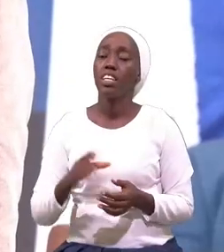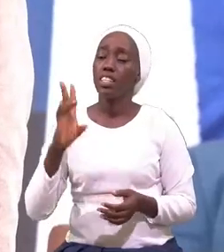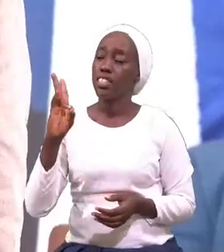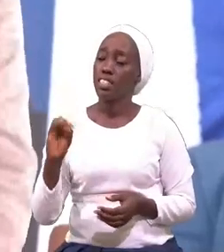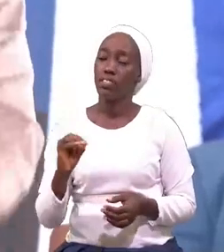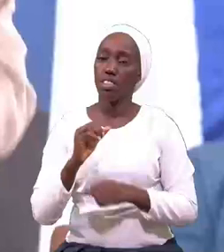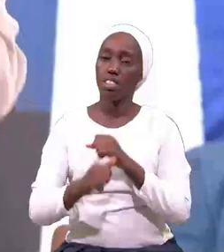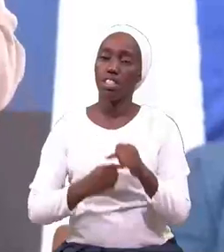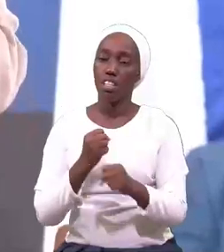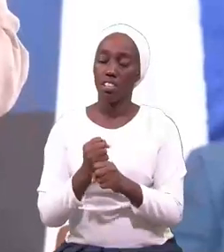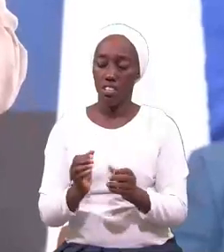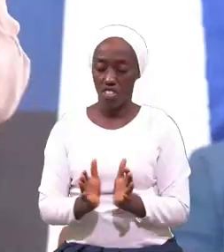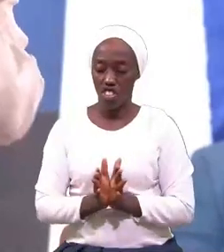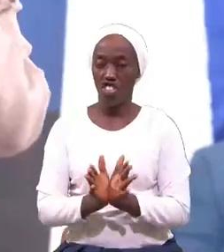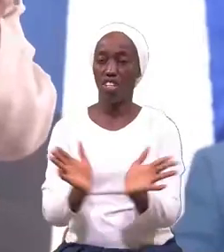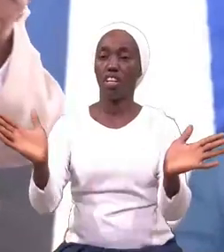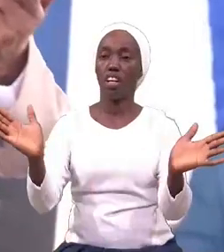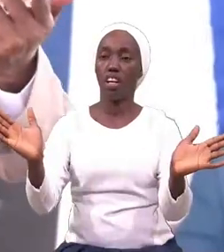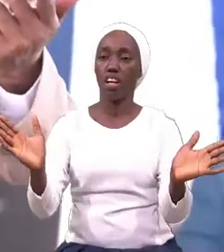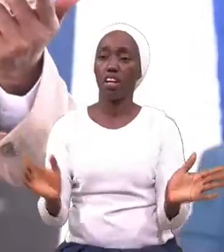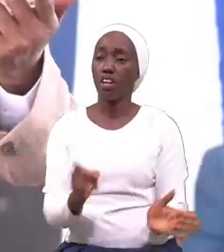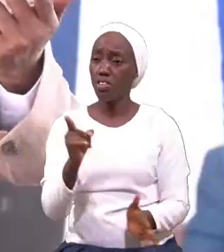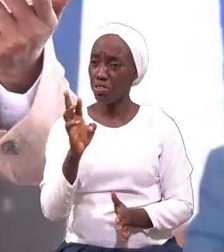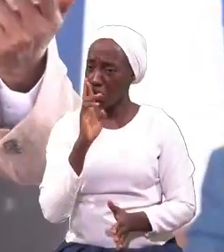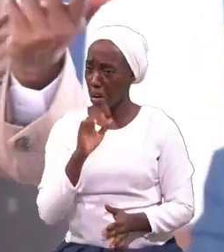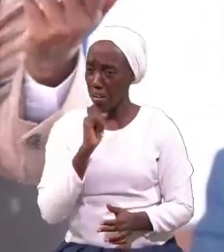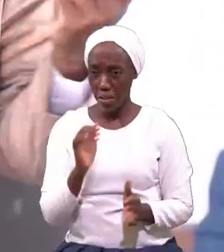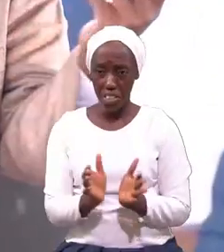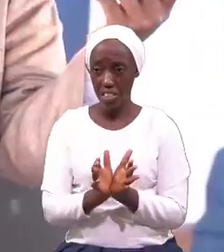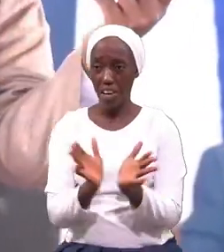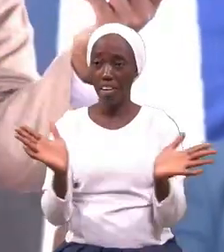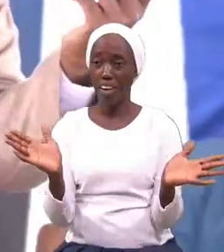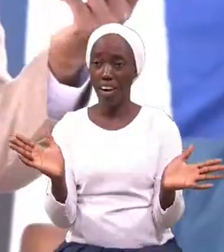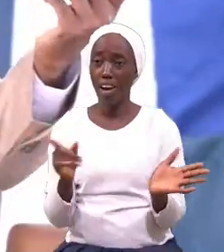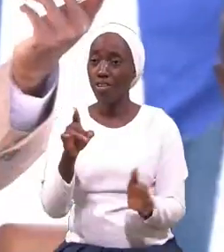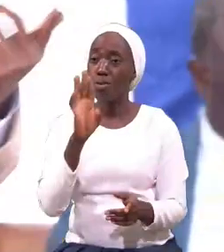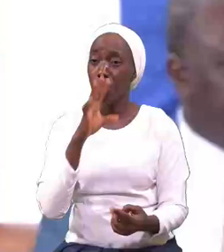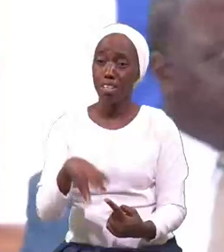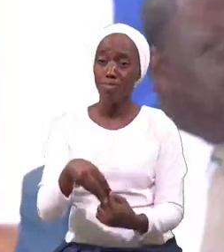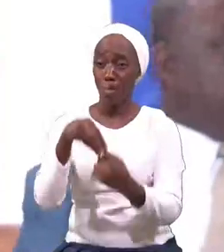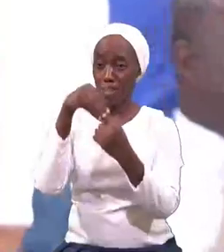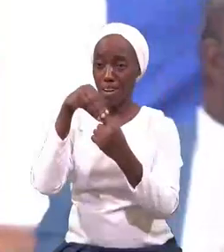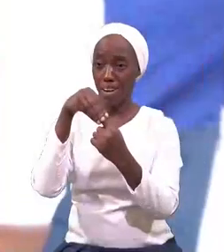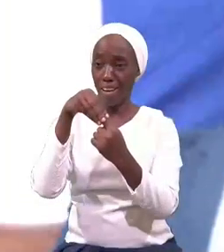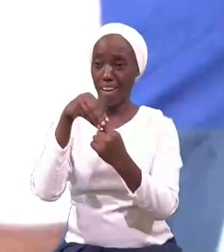110 ans, généralement. Mais toi, tu n'es pas général. Toi, tu es